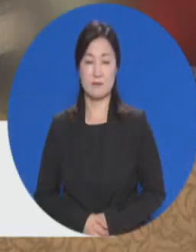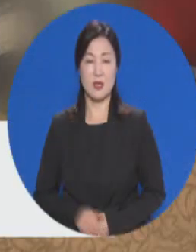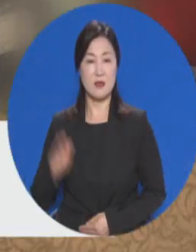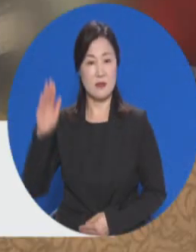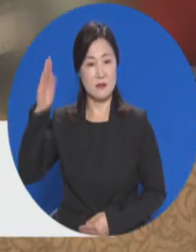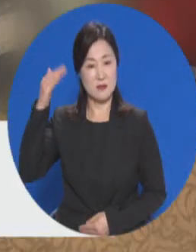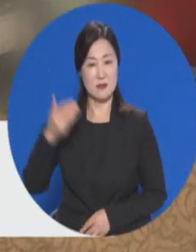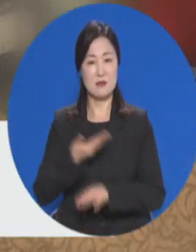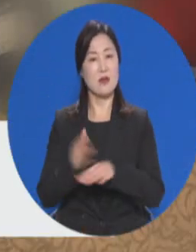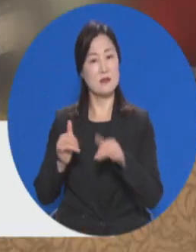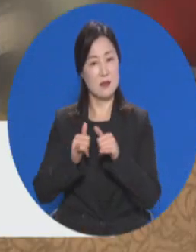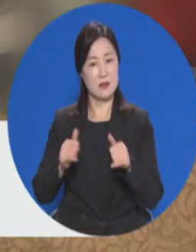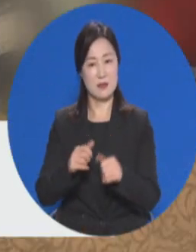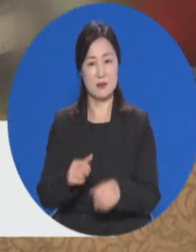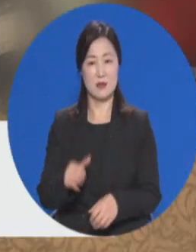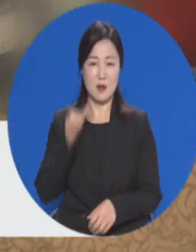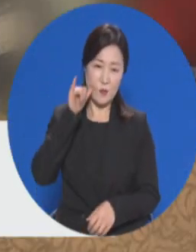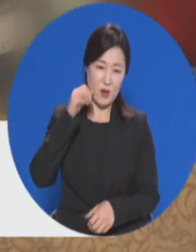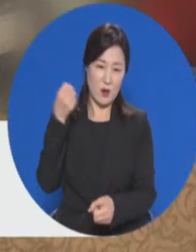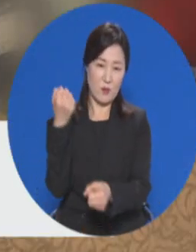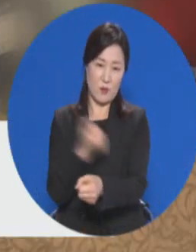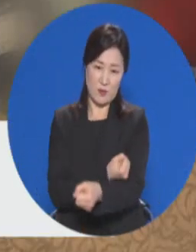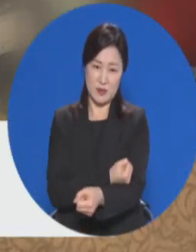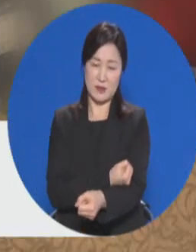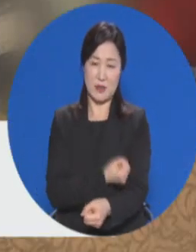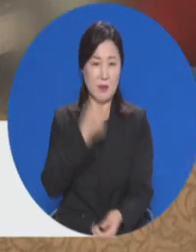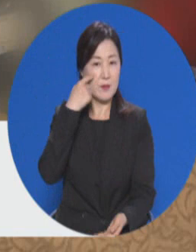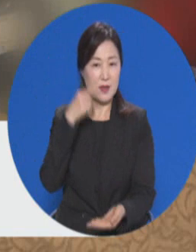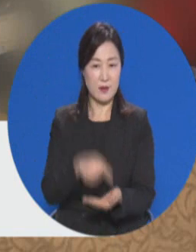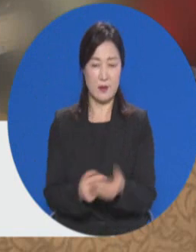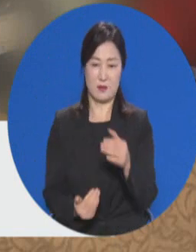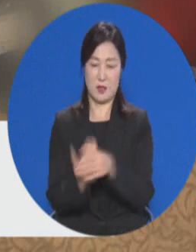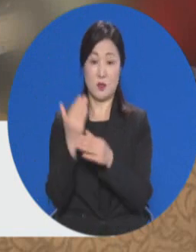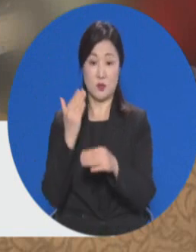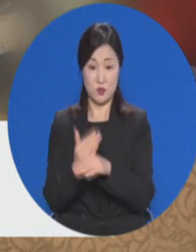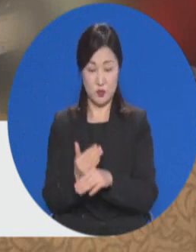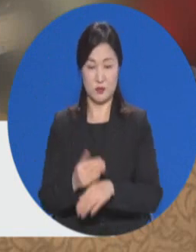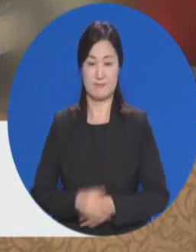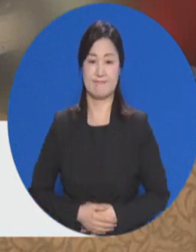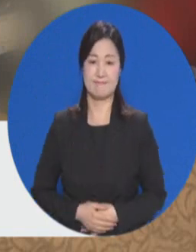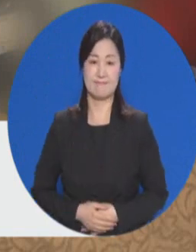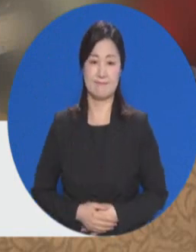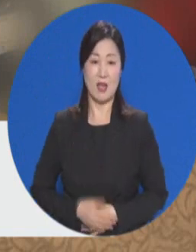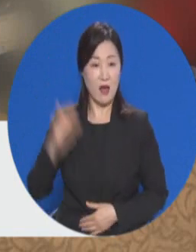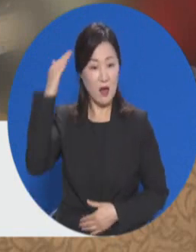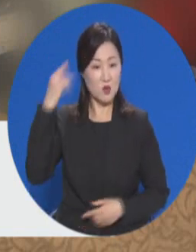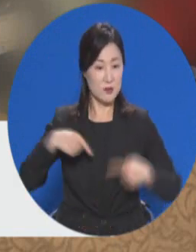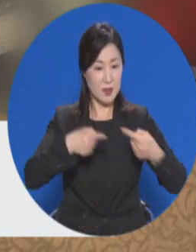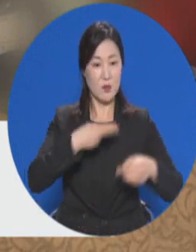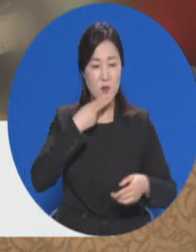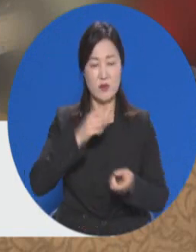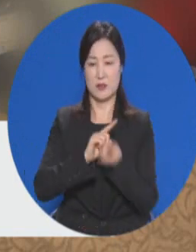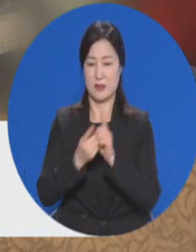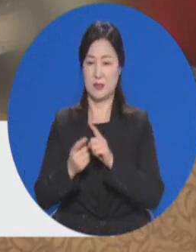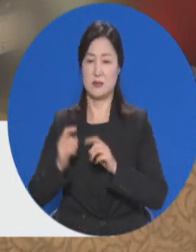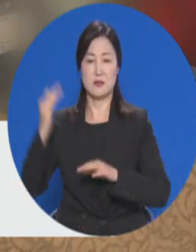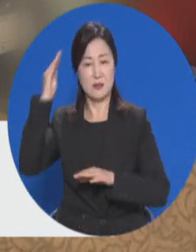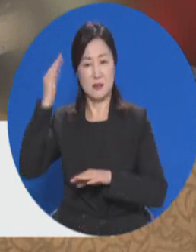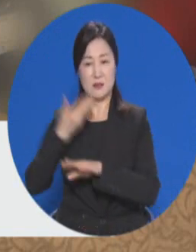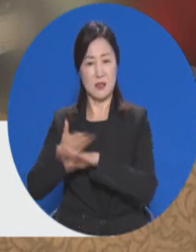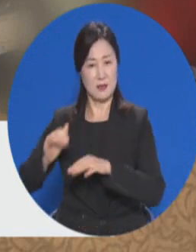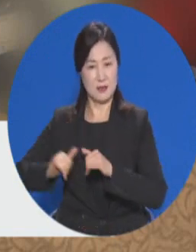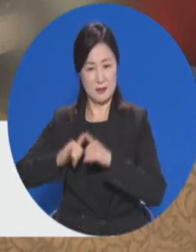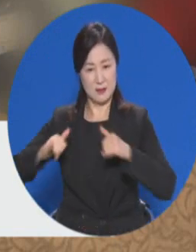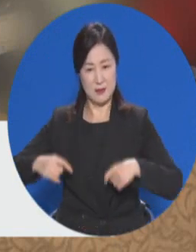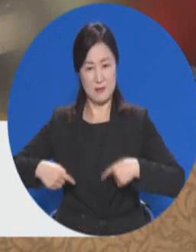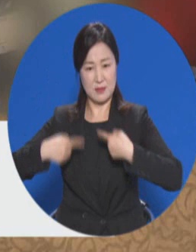최근 들어 외국인 마약 범죄가 잇따라 적발되고 있는데요. 내국인이 잘 찾지 않는 외국인 전용 유흥업소가 마약 유통과